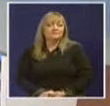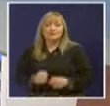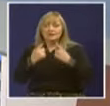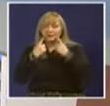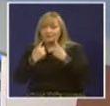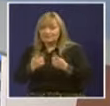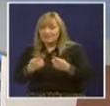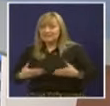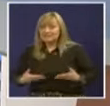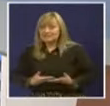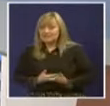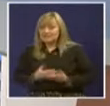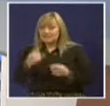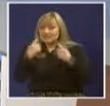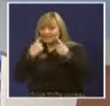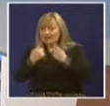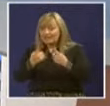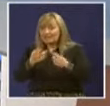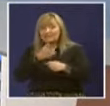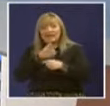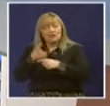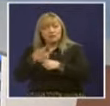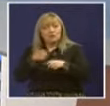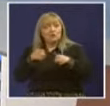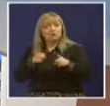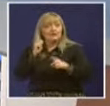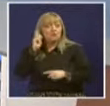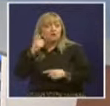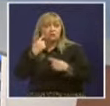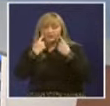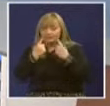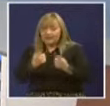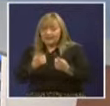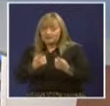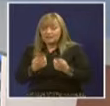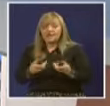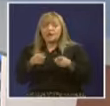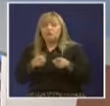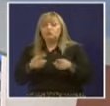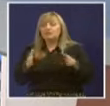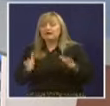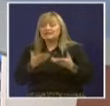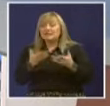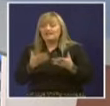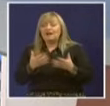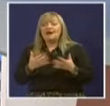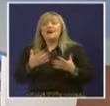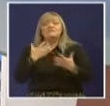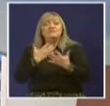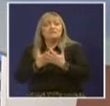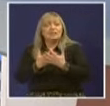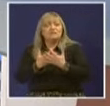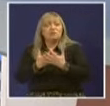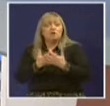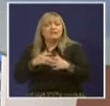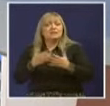Видях, че с интерес изгледахте репортажа. Да, но от това, което видяхме, всъщност това става в херметически затворена среда.